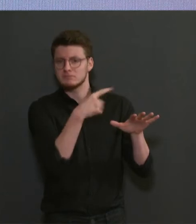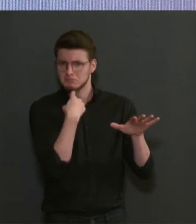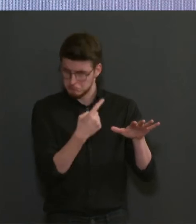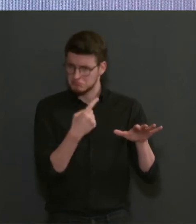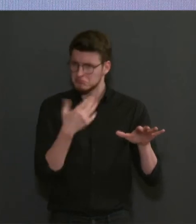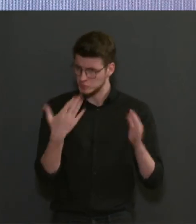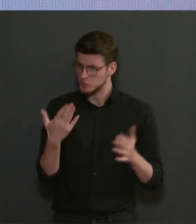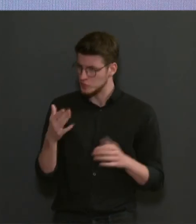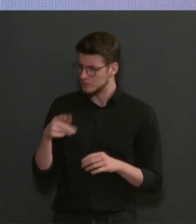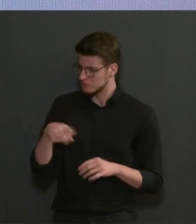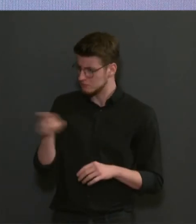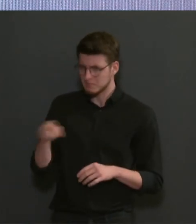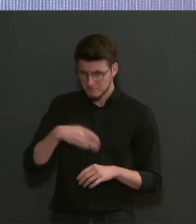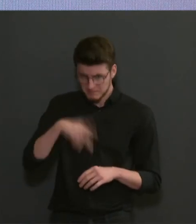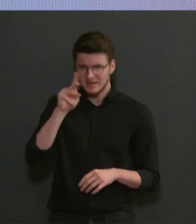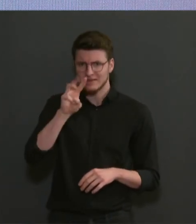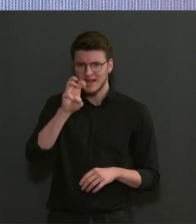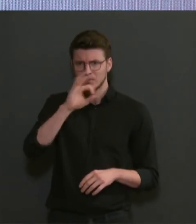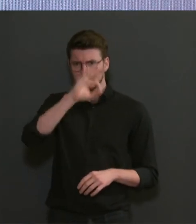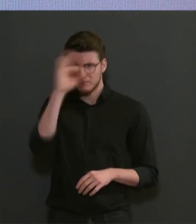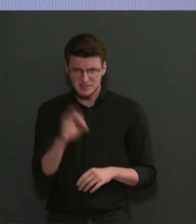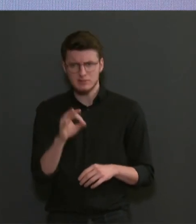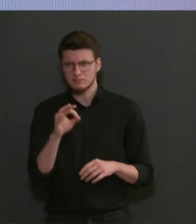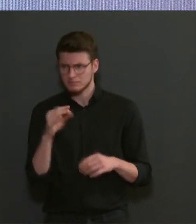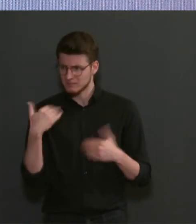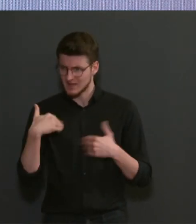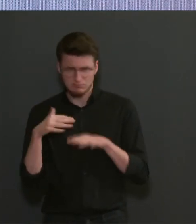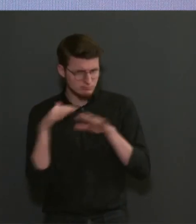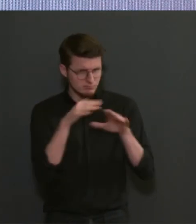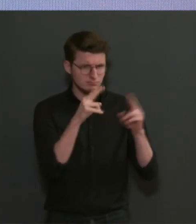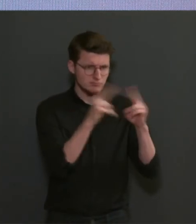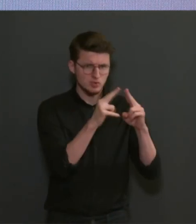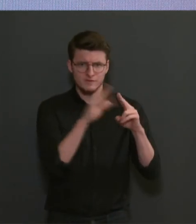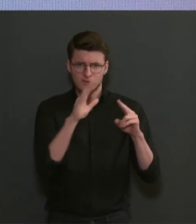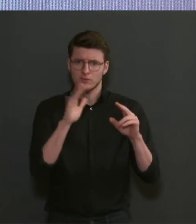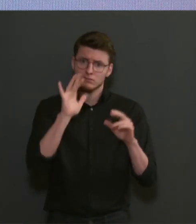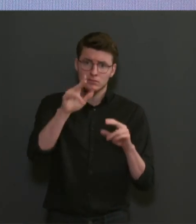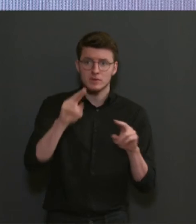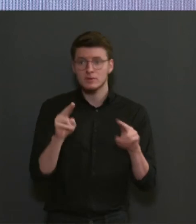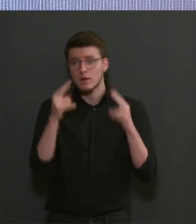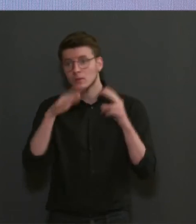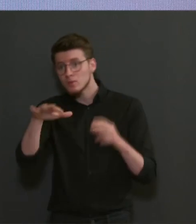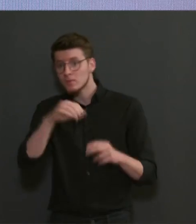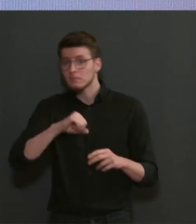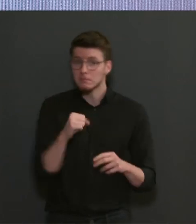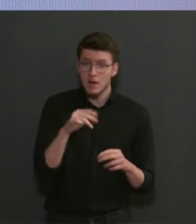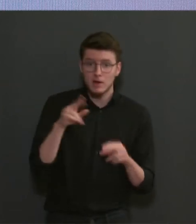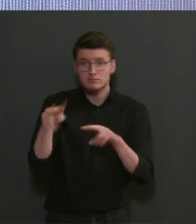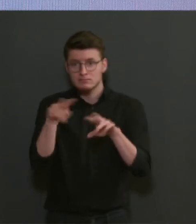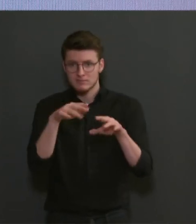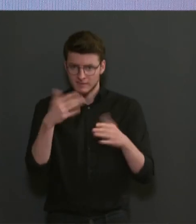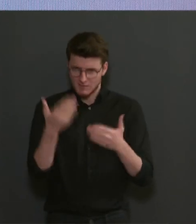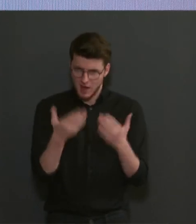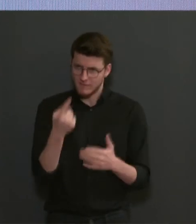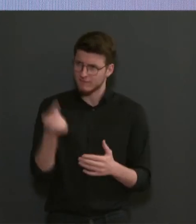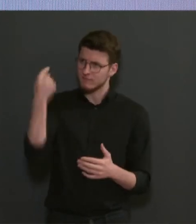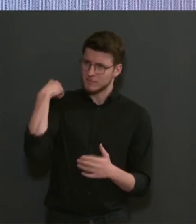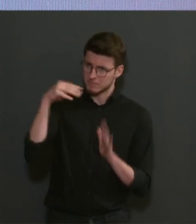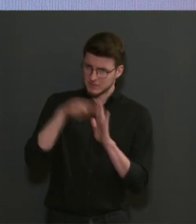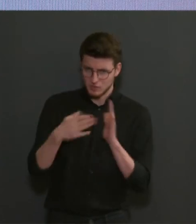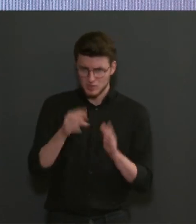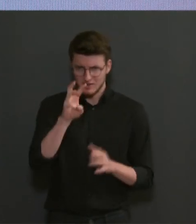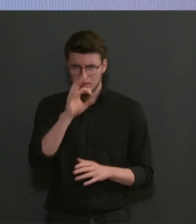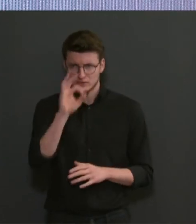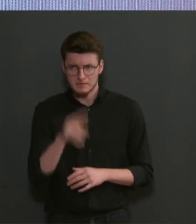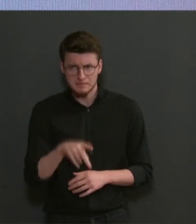in vergelijking met vorig jaar. Hierdoor kan het op sommige locaties, zoals natuurparken, druk worden. En dan